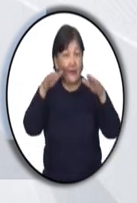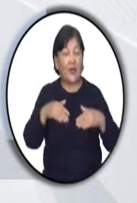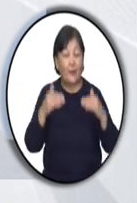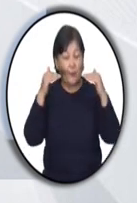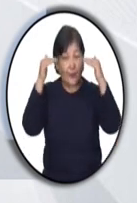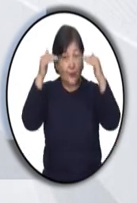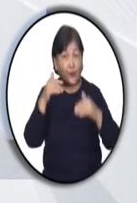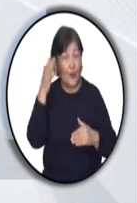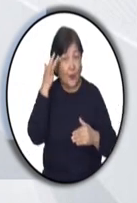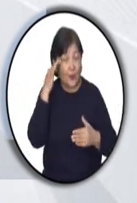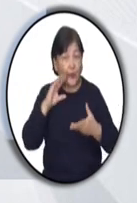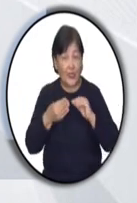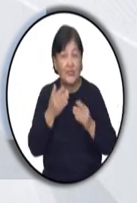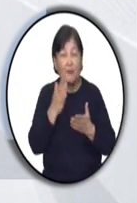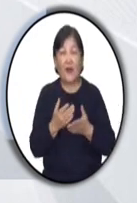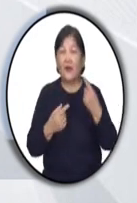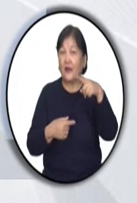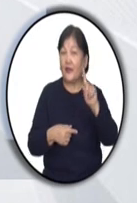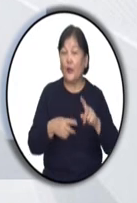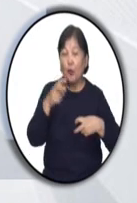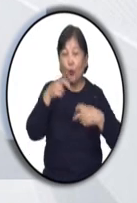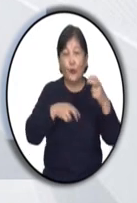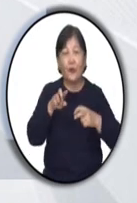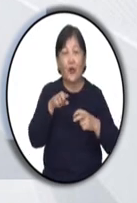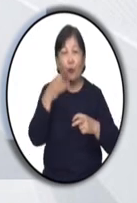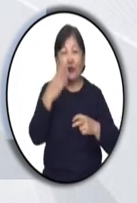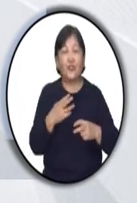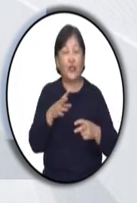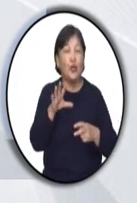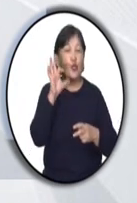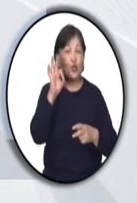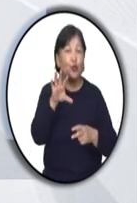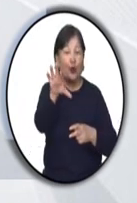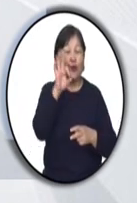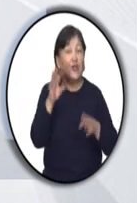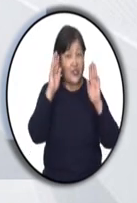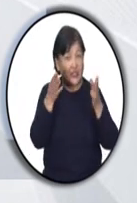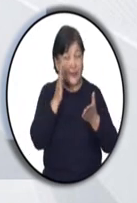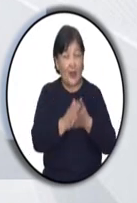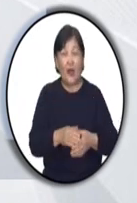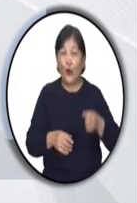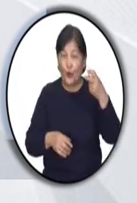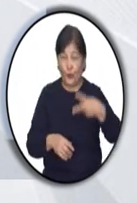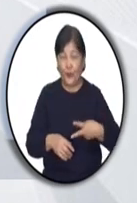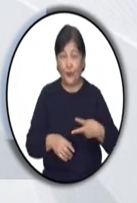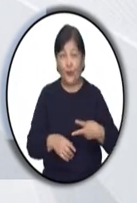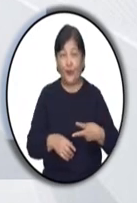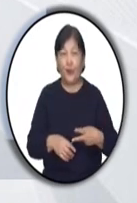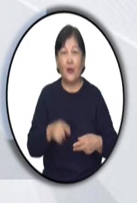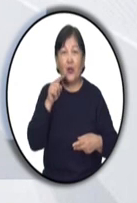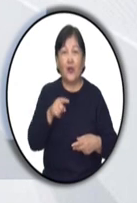ийм одоо маш алхамтай бодлогуудыг хэрэгжүүлсэн байна. За ихэнх үедээ бол үйлдвэрлэлийнхаа бүтцийг их оновчтой шийдэжсэн